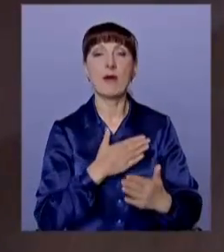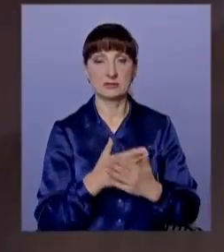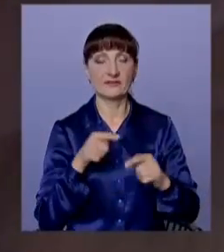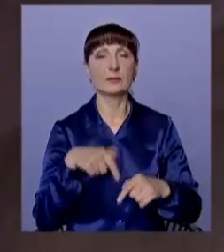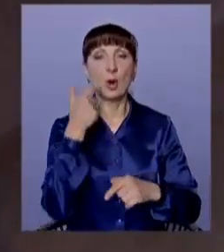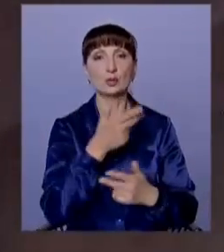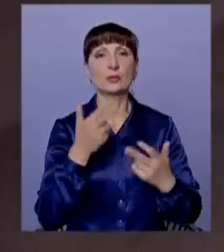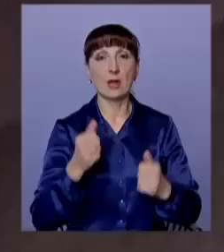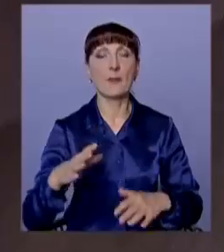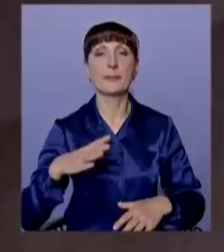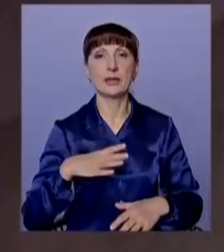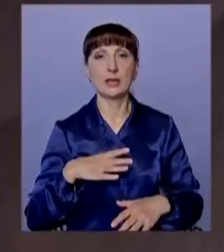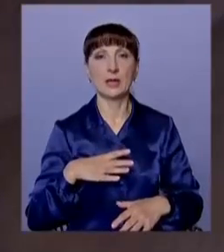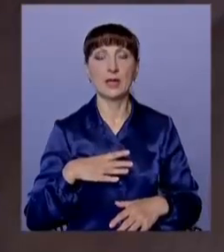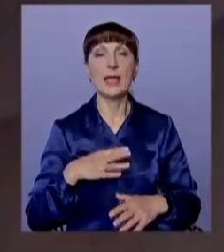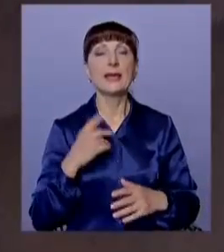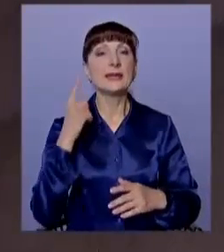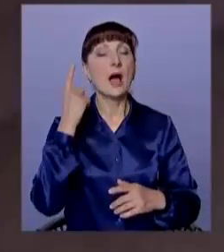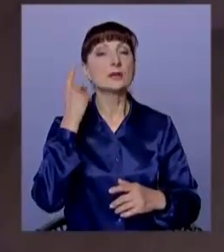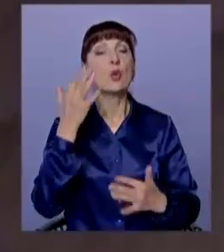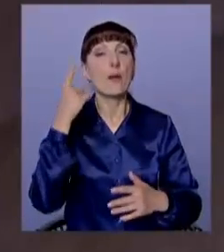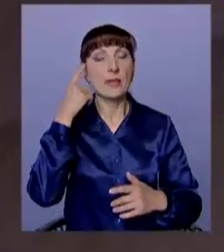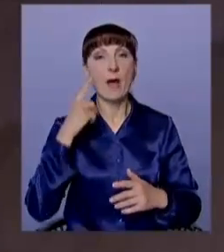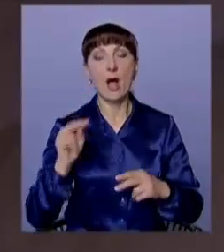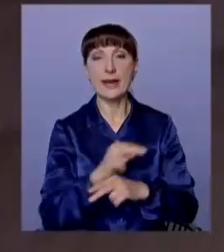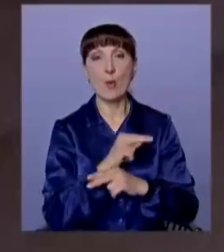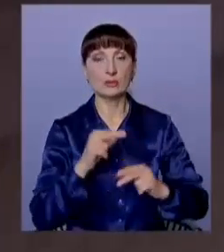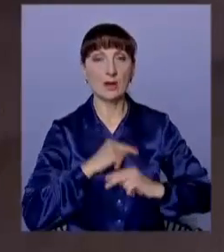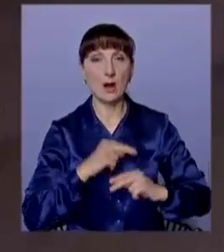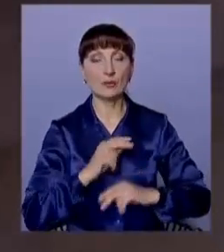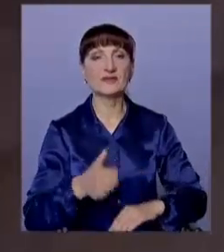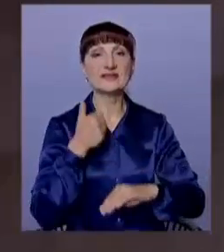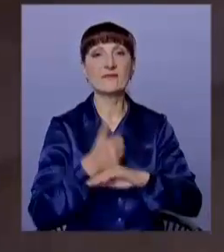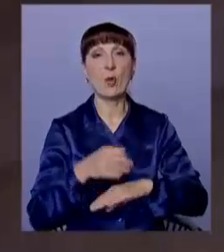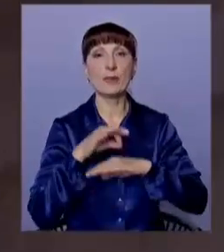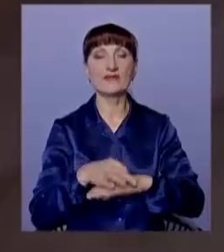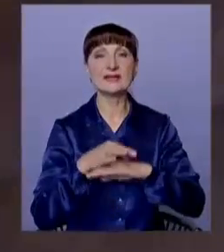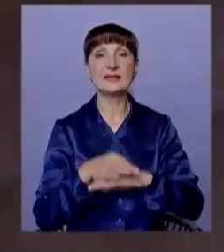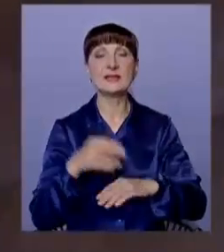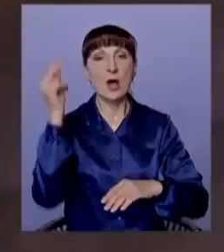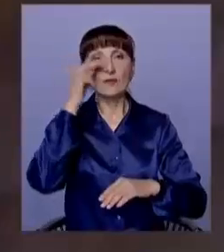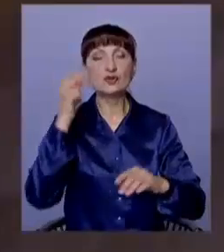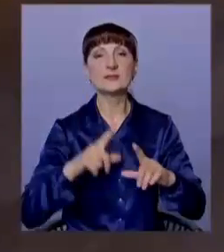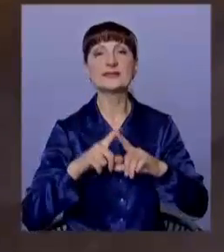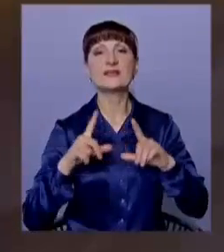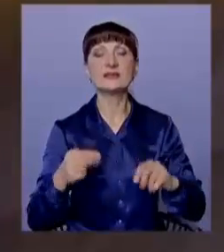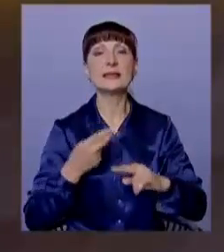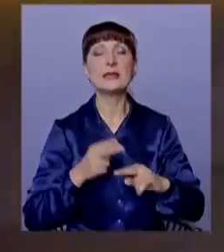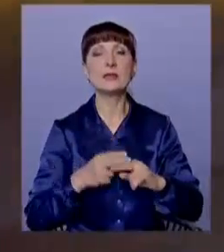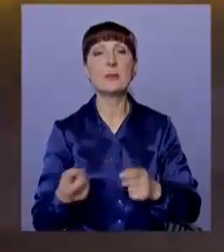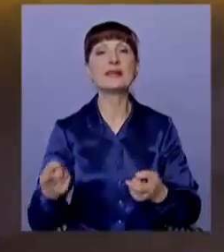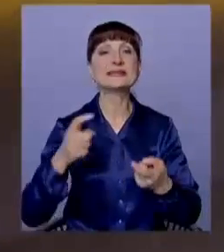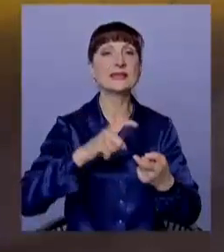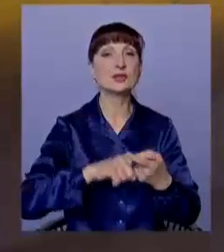году, этим летом. И, насколько я понимаю, ремонтные работы в основном проводились в учебных заведениях именно присоединенных